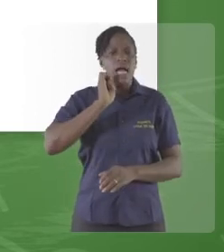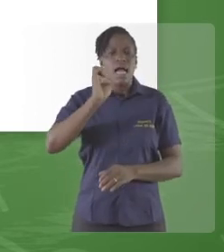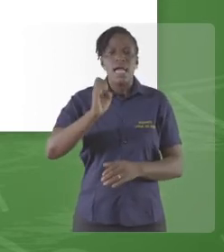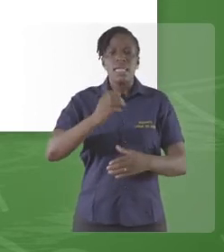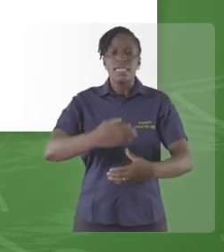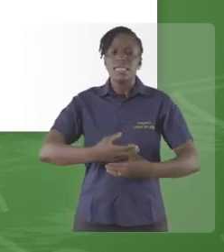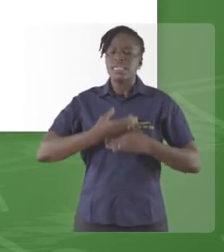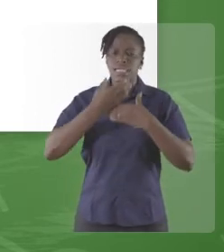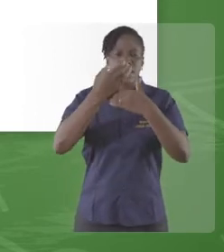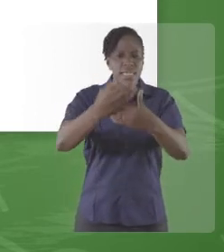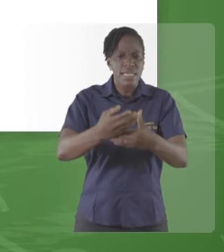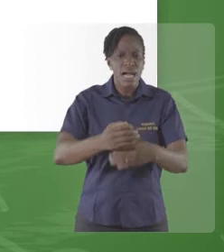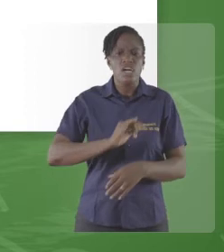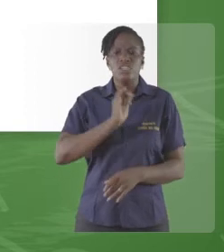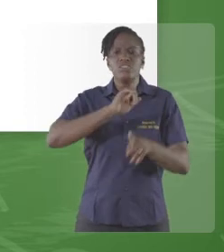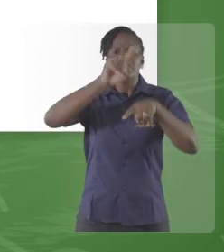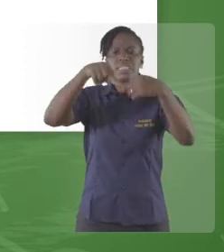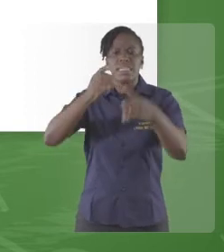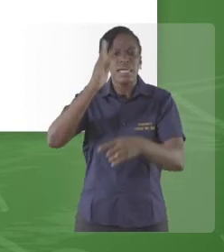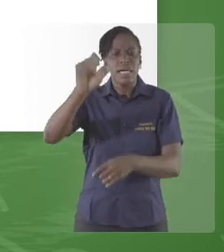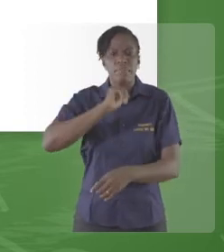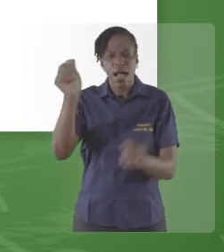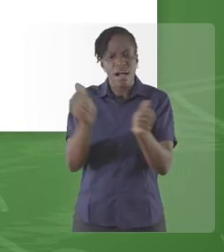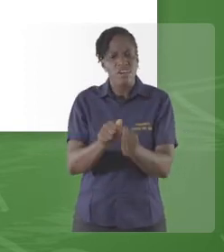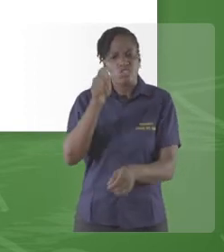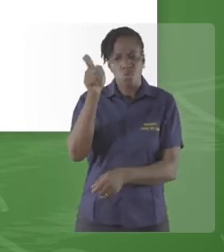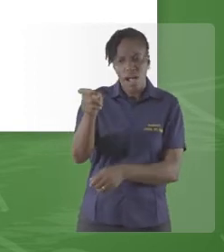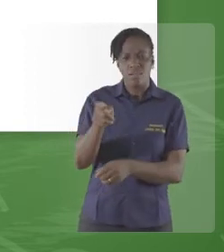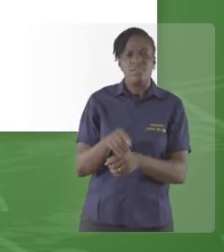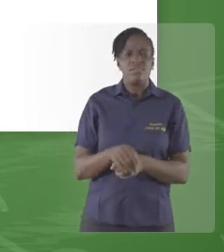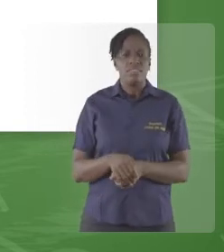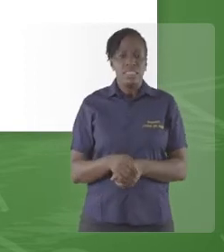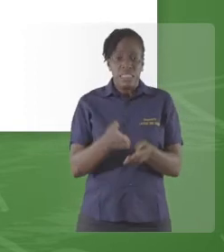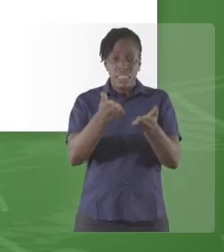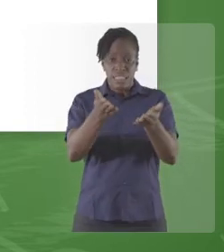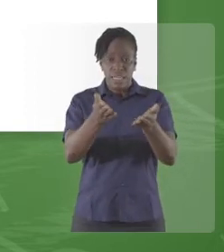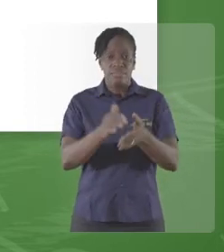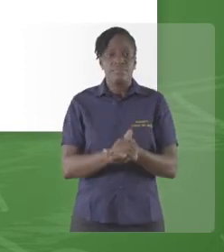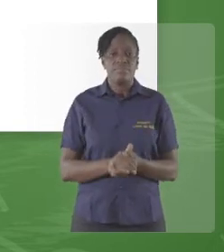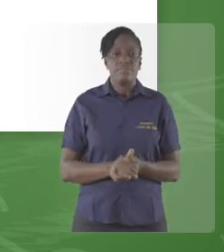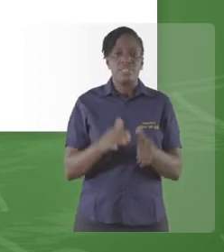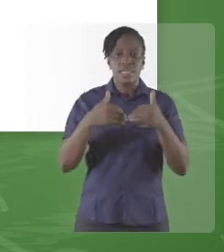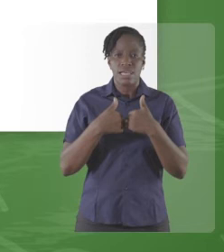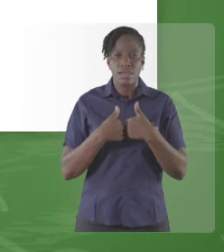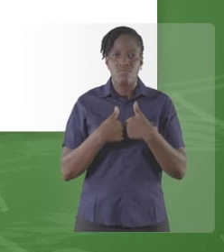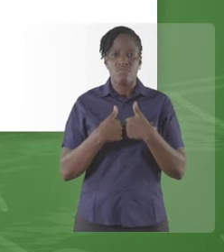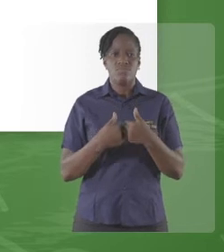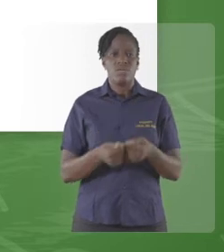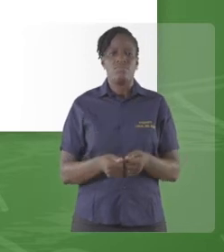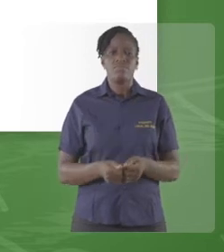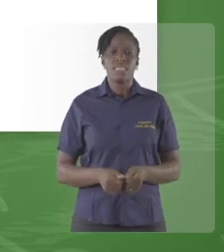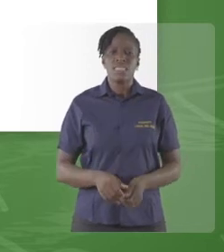elle cria, je n'irai pas avec toi. Ici, nous